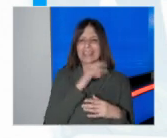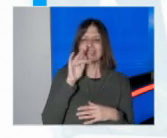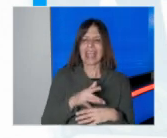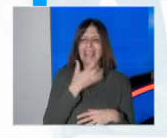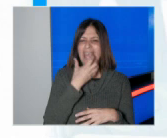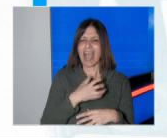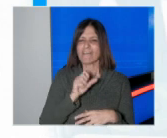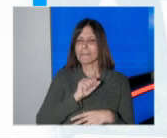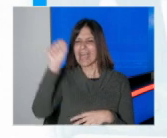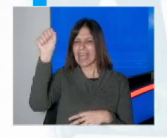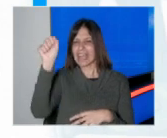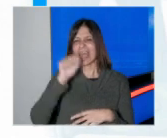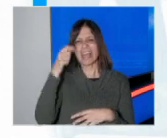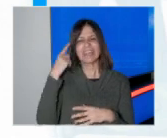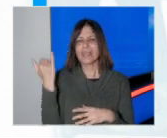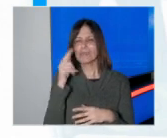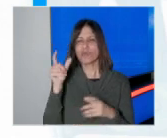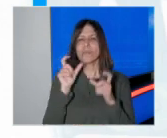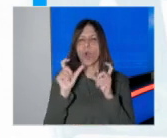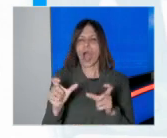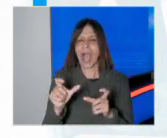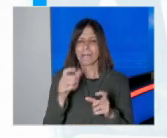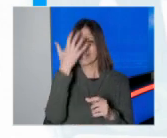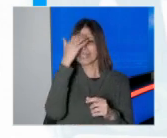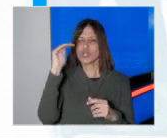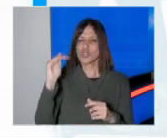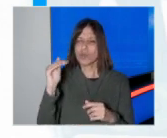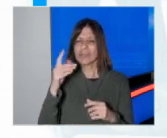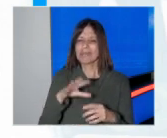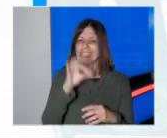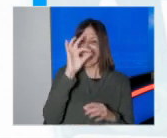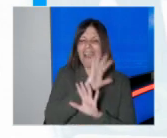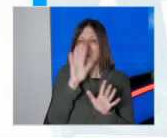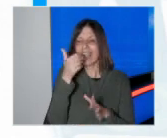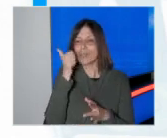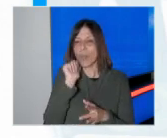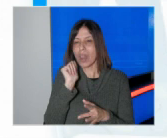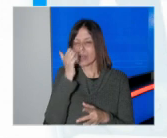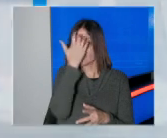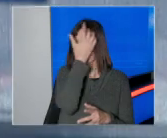כהנה. כהנה ידע תמיד שהוא מוחרם, סמוטריץ' גילה רק אתמול.